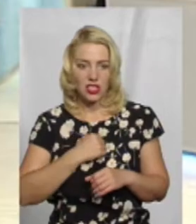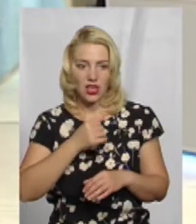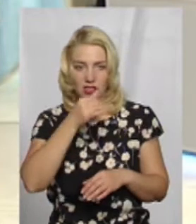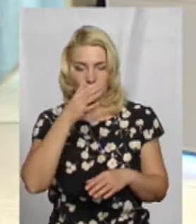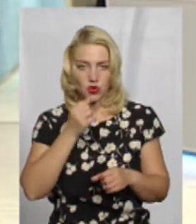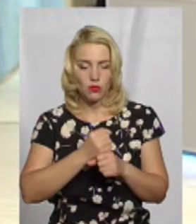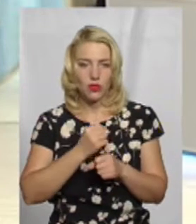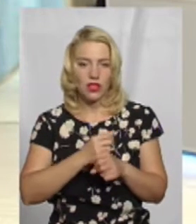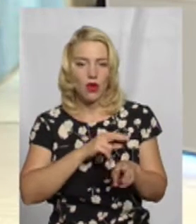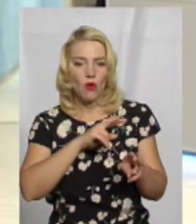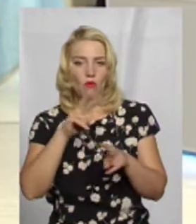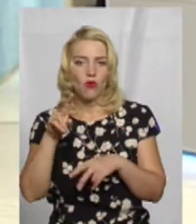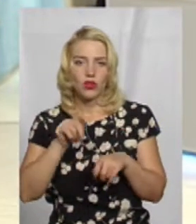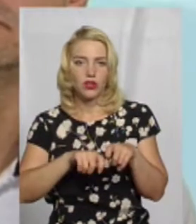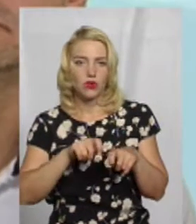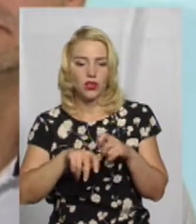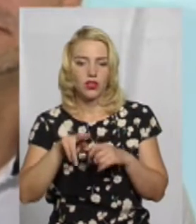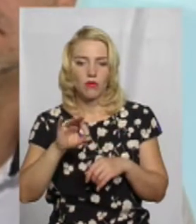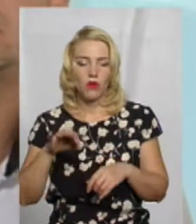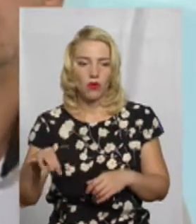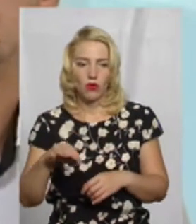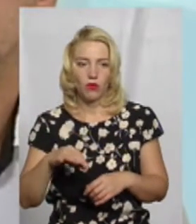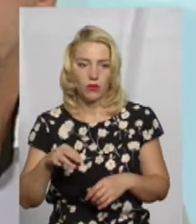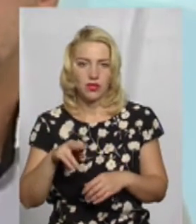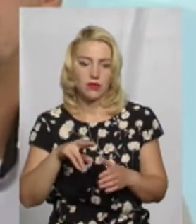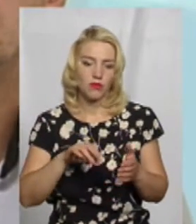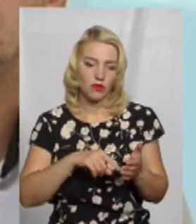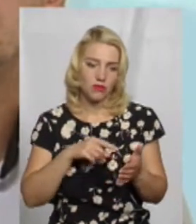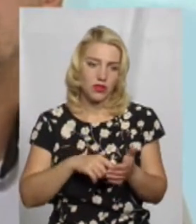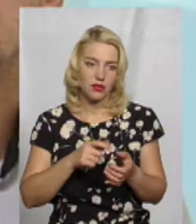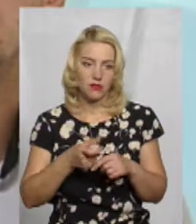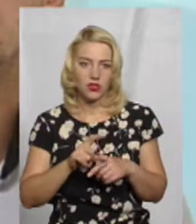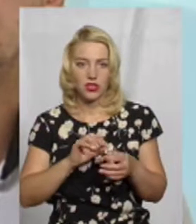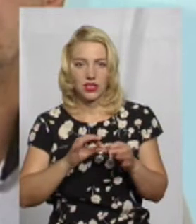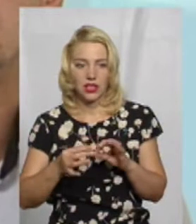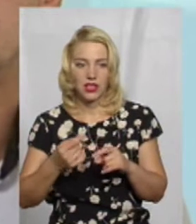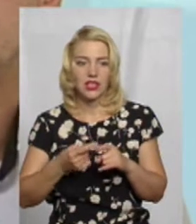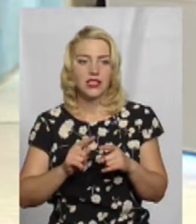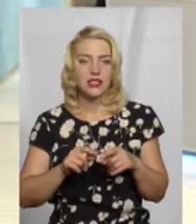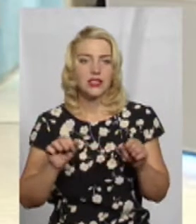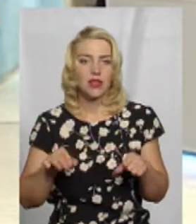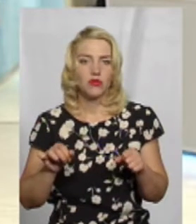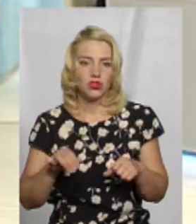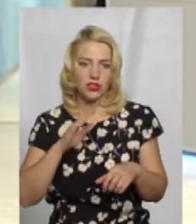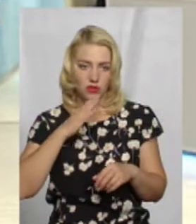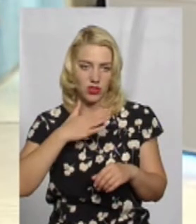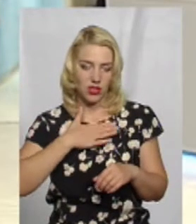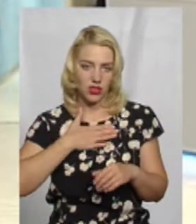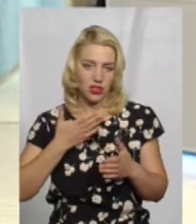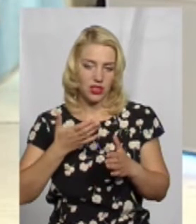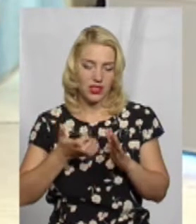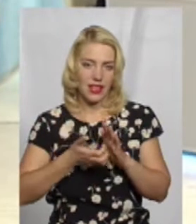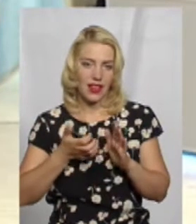зробити моніторинг по області, навіть по місту більш детальний. Ну, це, можливо, наші